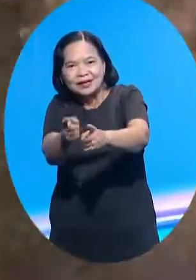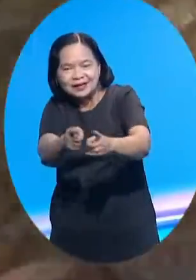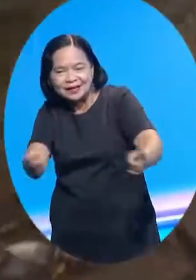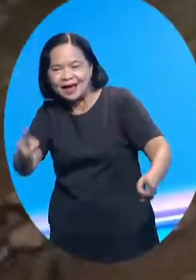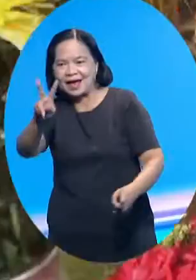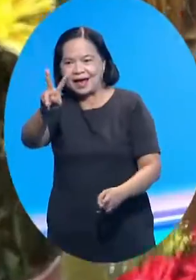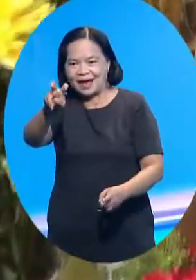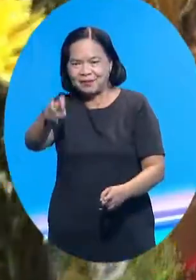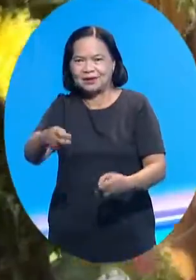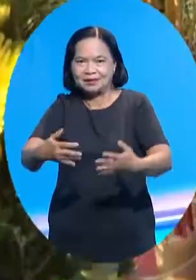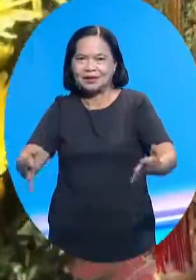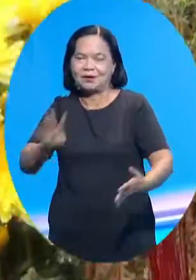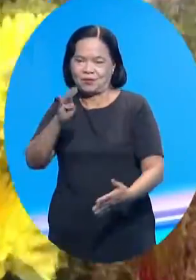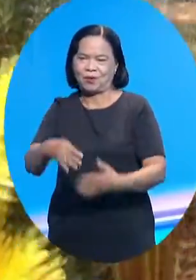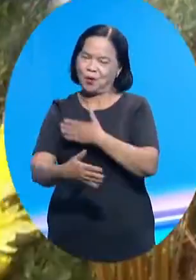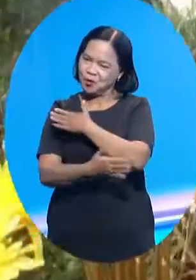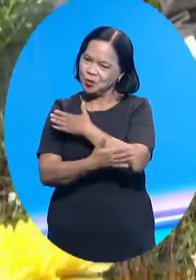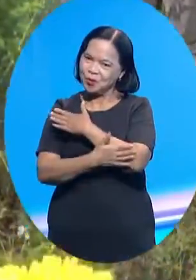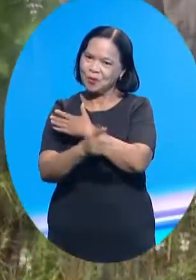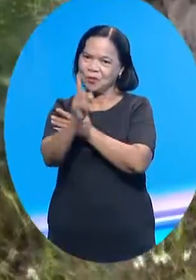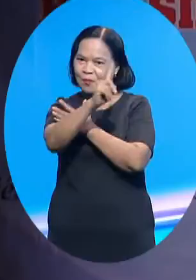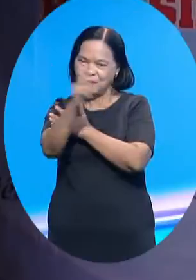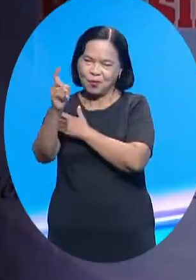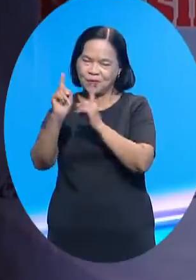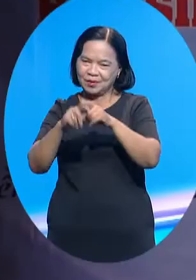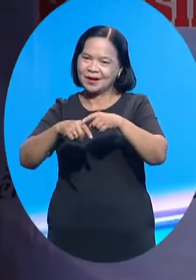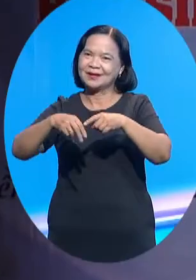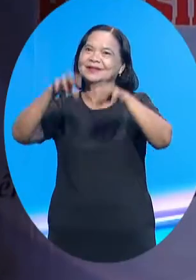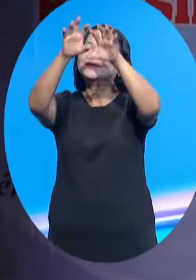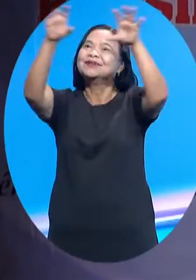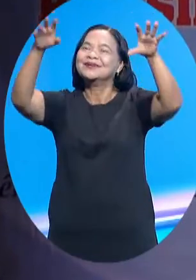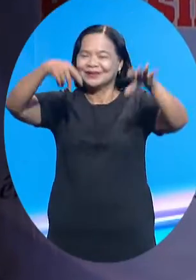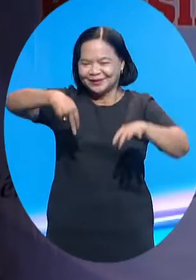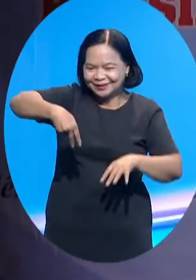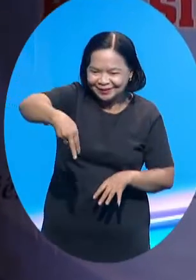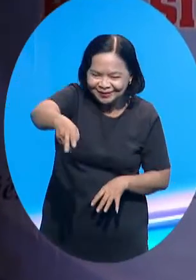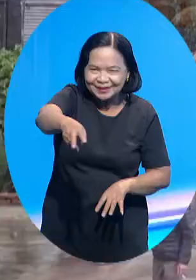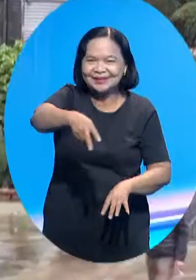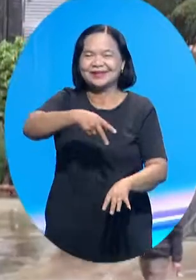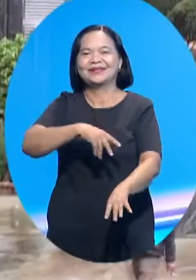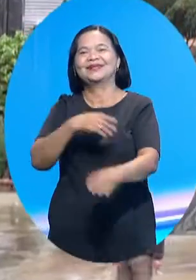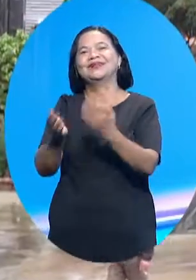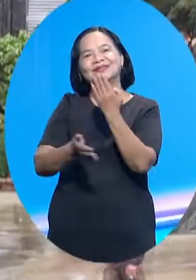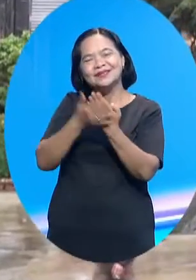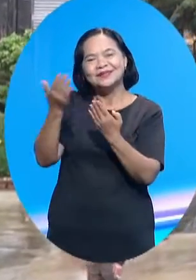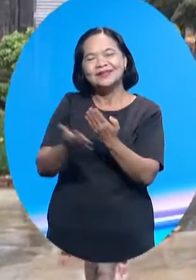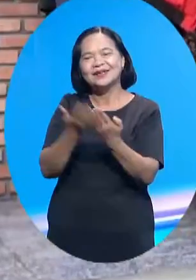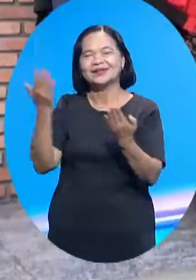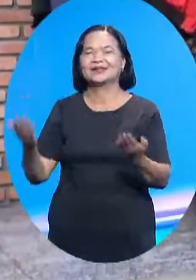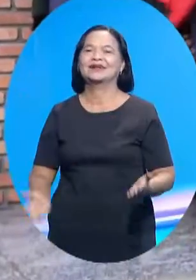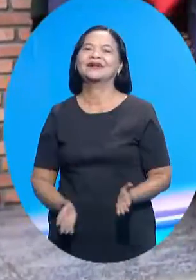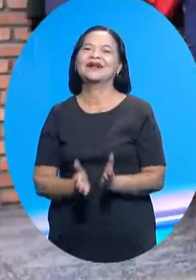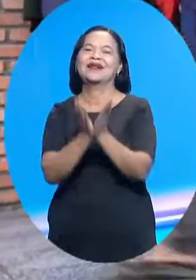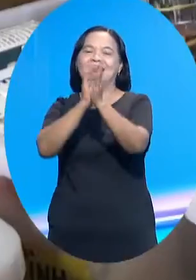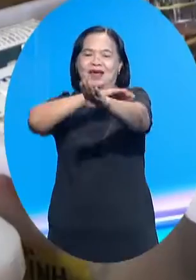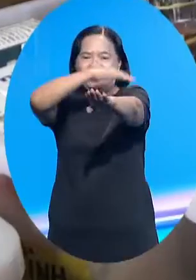trị giá khoảng 100 triệu đồng giúp cho hàng trăm hộ vùng núi đi lại thuận lợi hơn Đoàn từ thiện vòng tay Việt Nam cũng đã tổ chức lễ khởi công một cây cầu